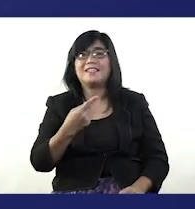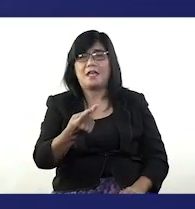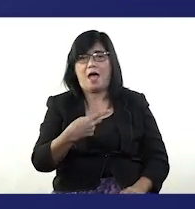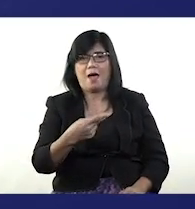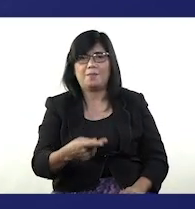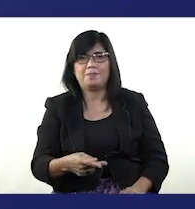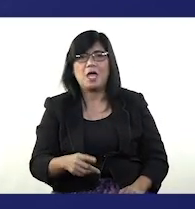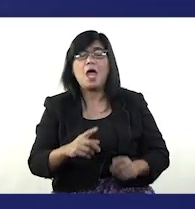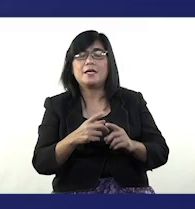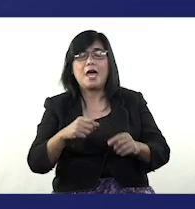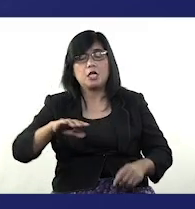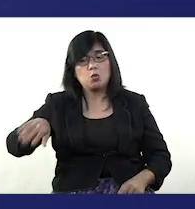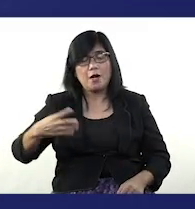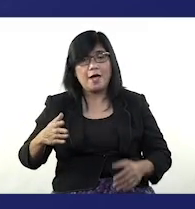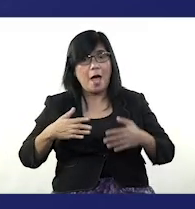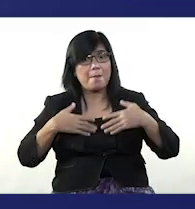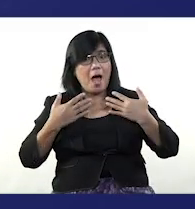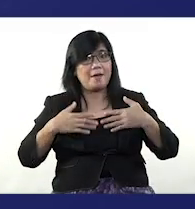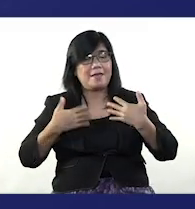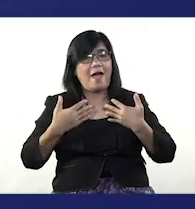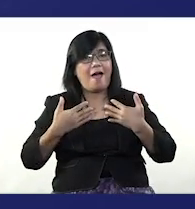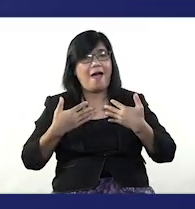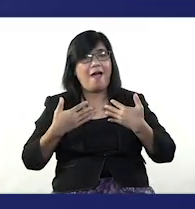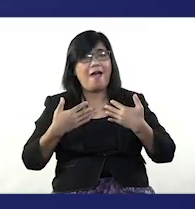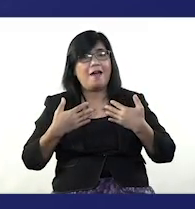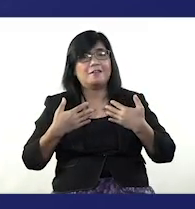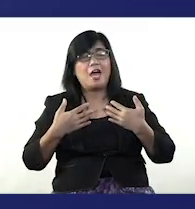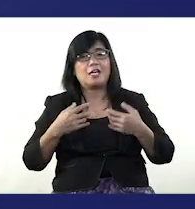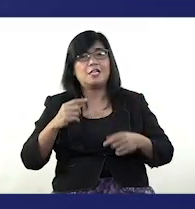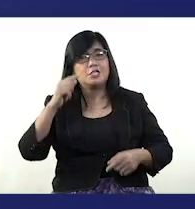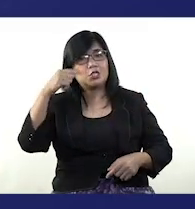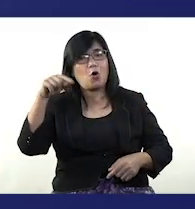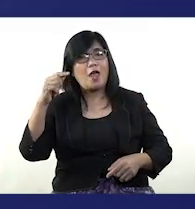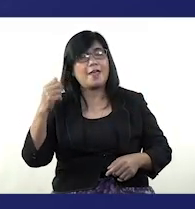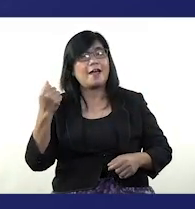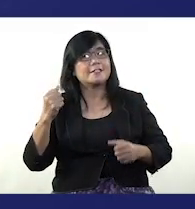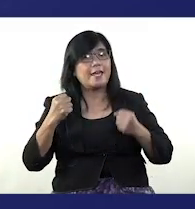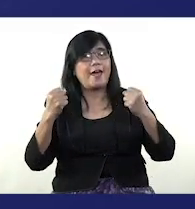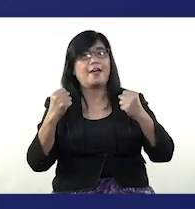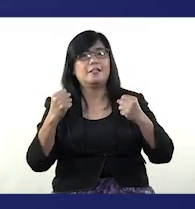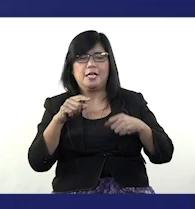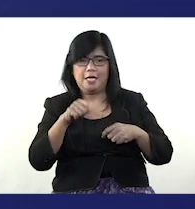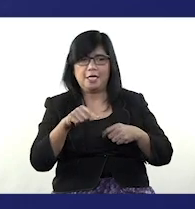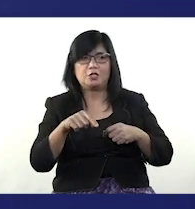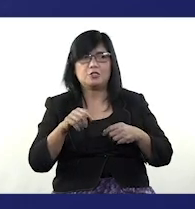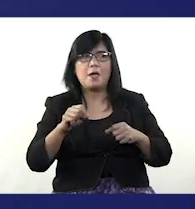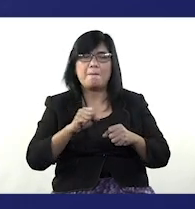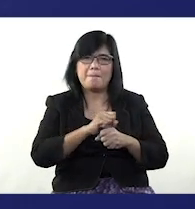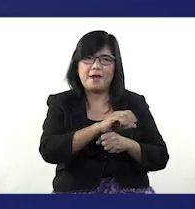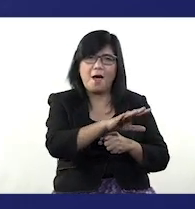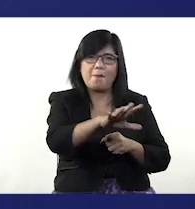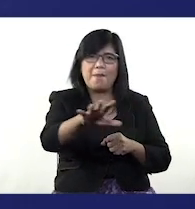adek keluar Gang Bahagia Hai dari pendidikan yang sehat dalam keluarga airnya terus berdampak Hai oleh